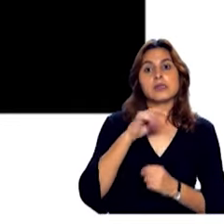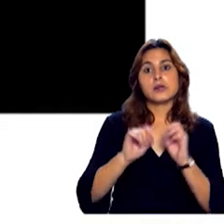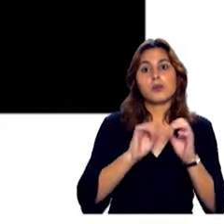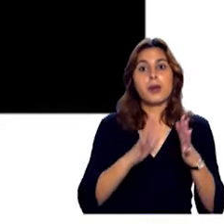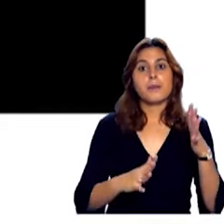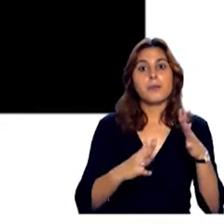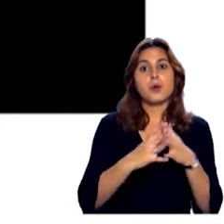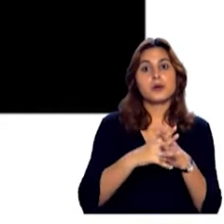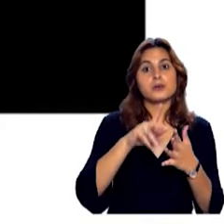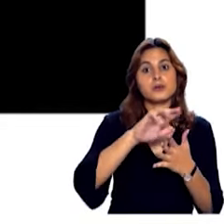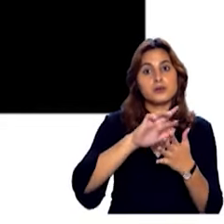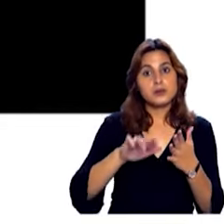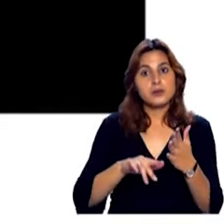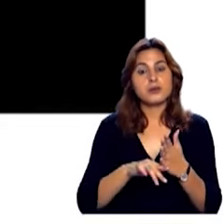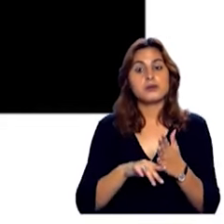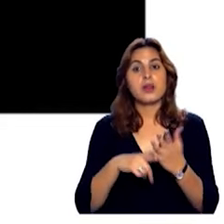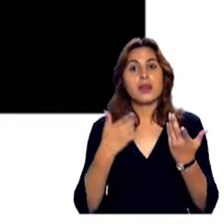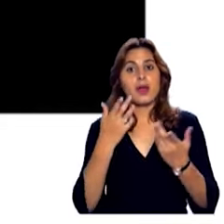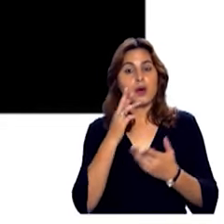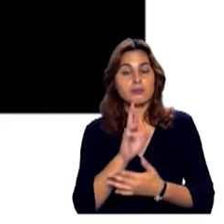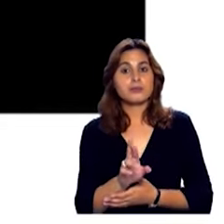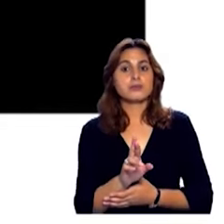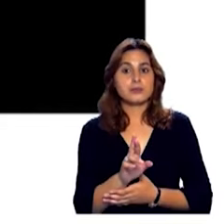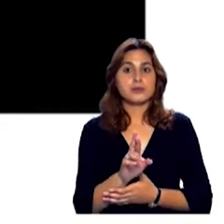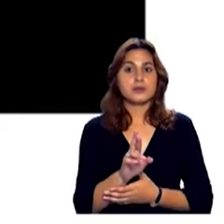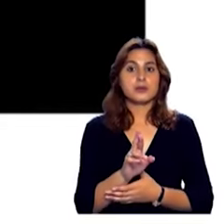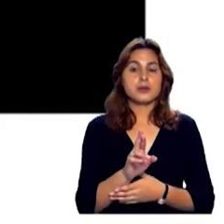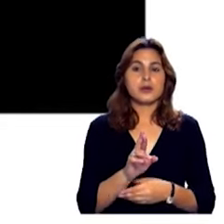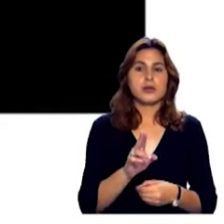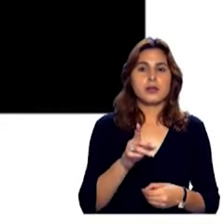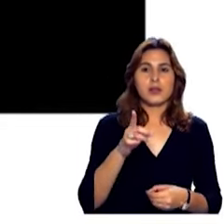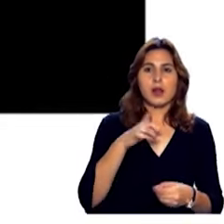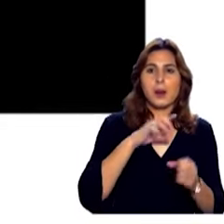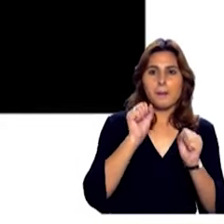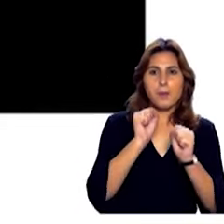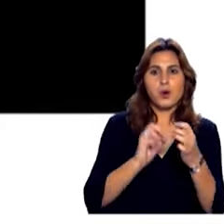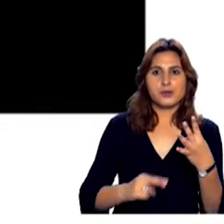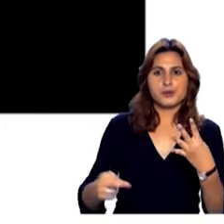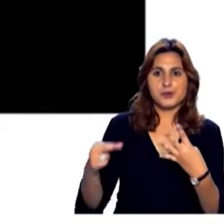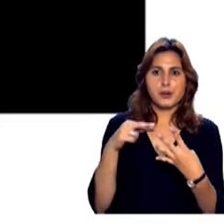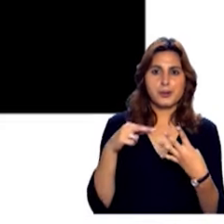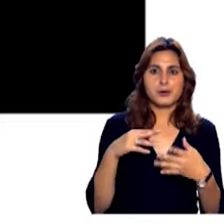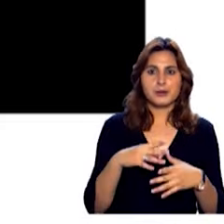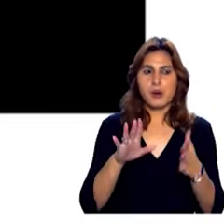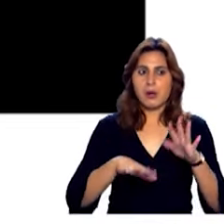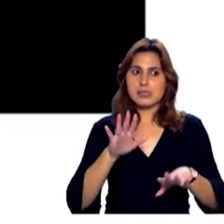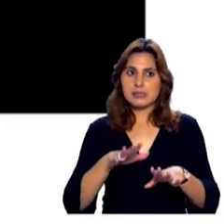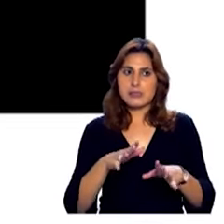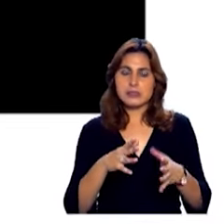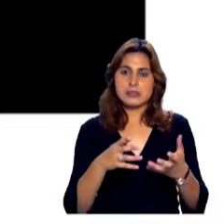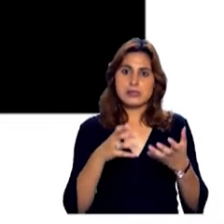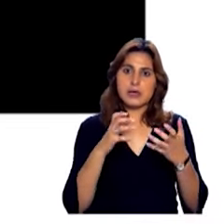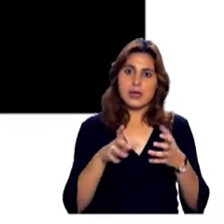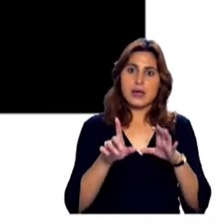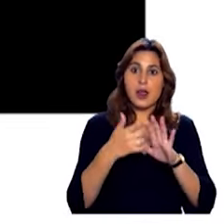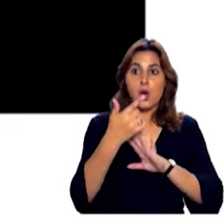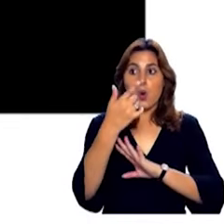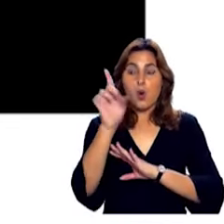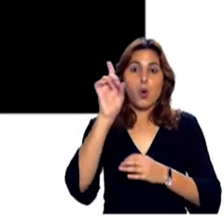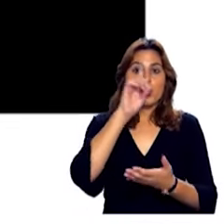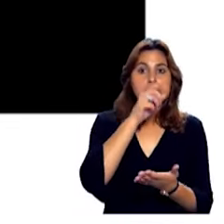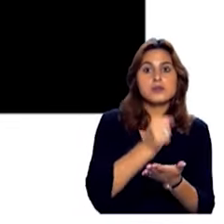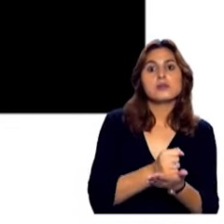motivi sulla base dei Quali si pua ricorrere in cassazione sono individua in modo Tassa Dalla legge chiaramente e questo